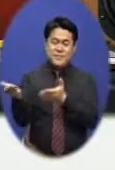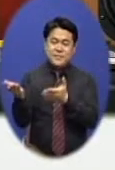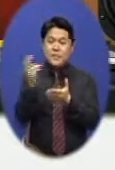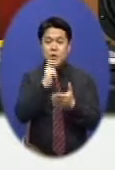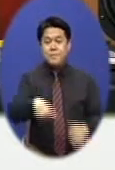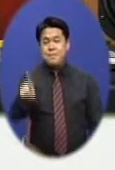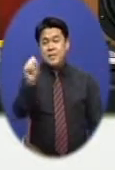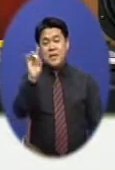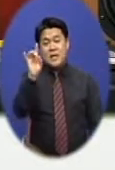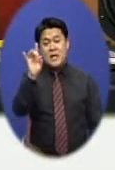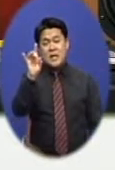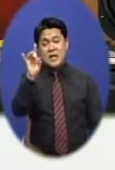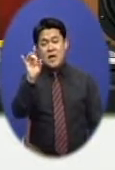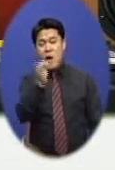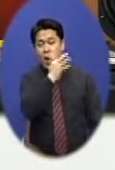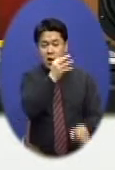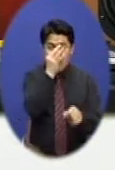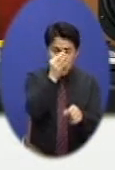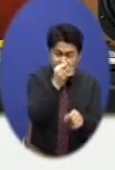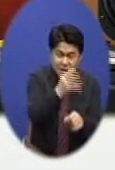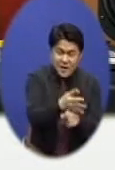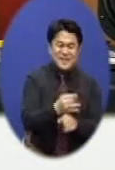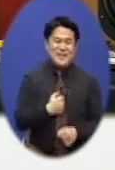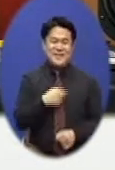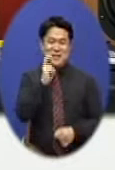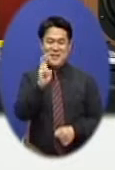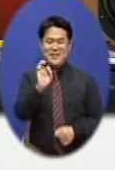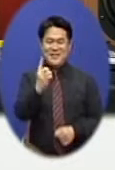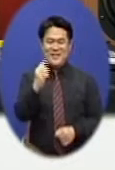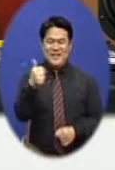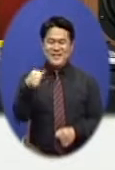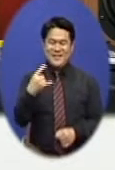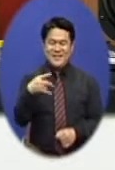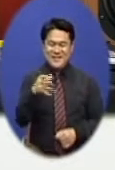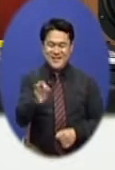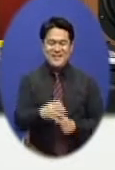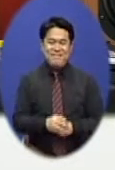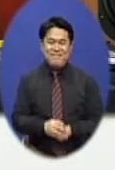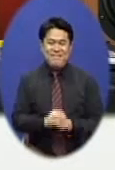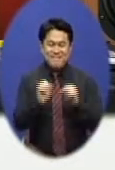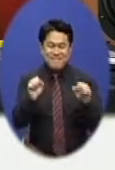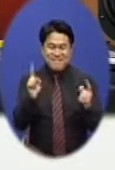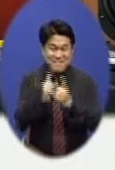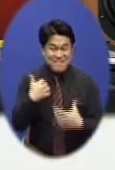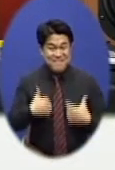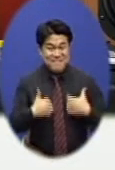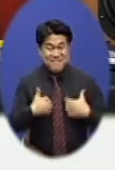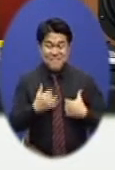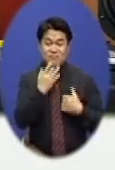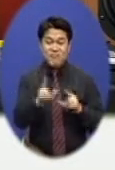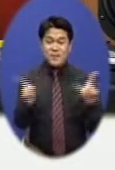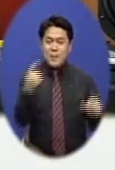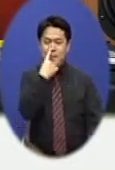장에 사탕을 사면 나눔 한 장에 오니정입니다. 네, 반갑습니다.